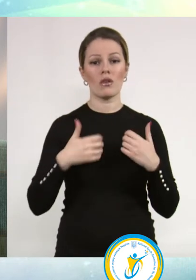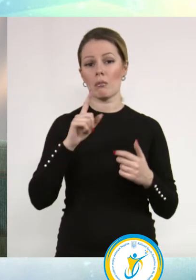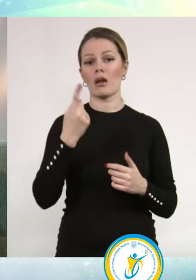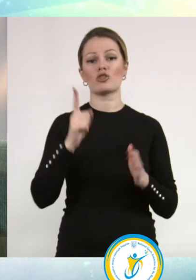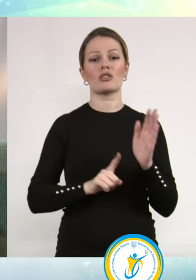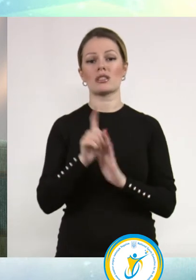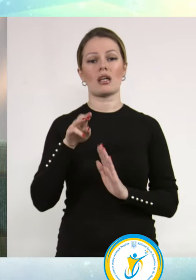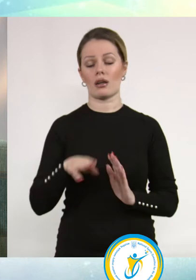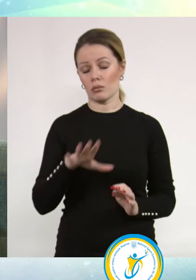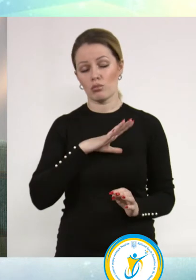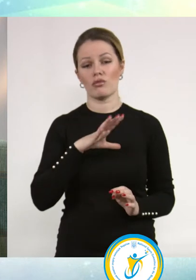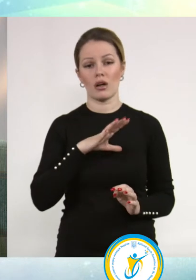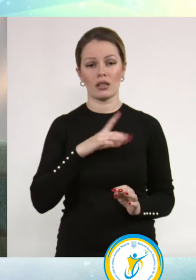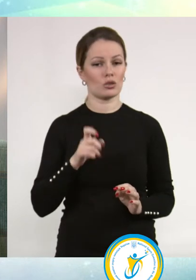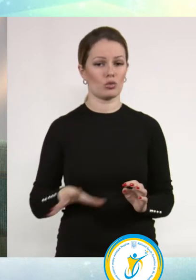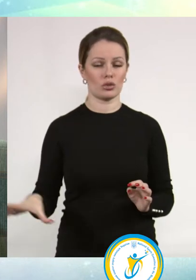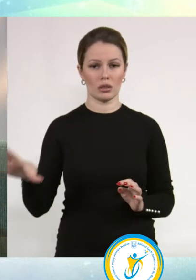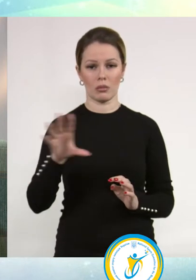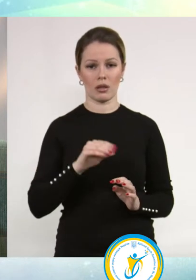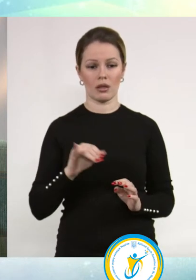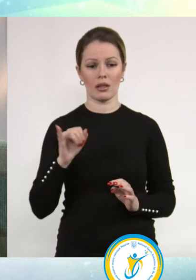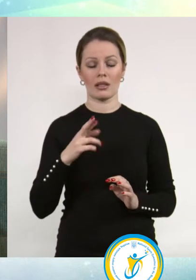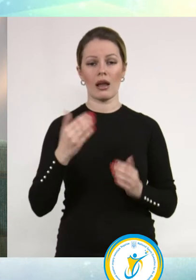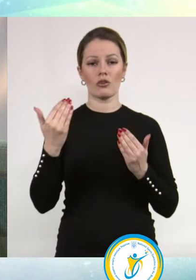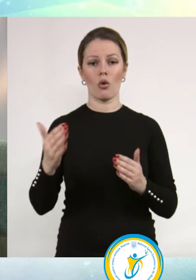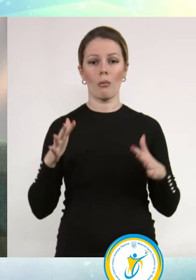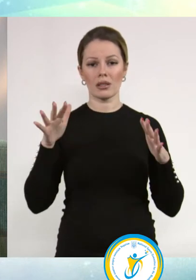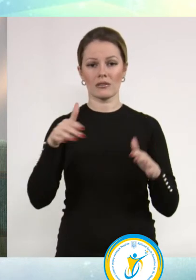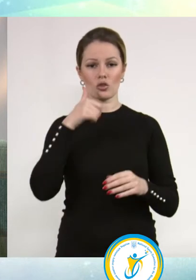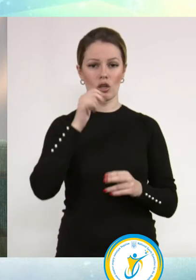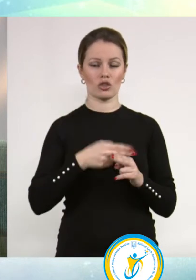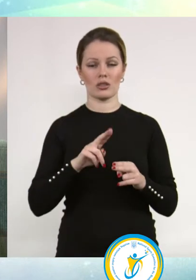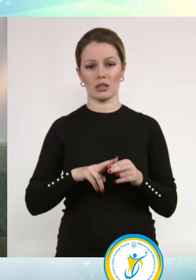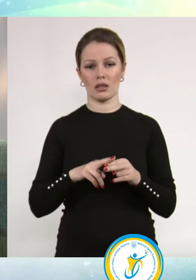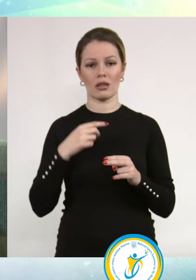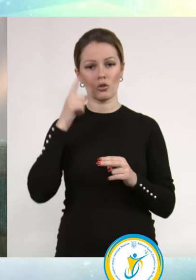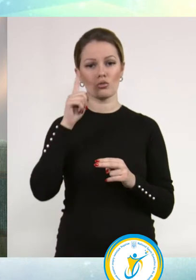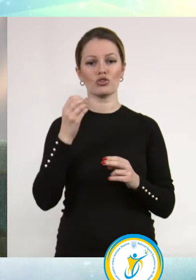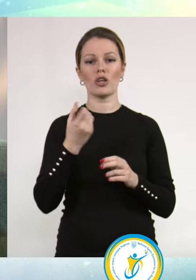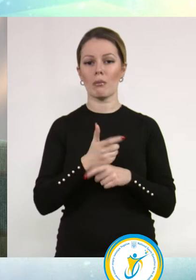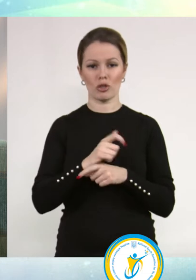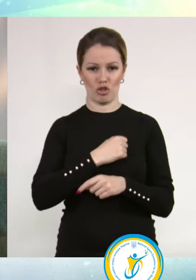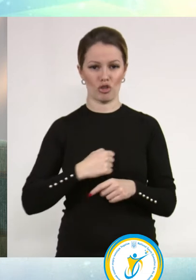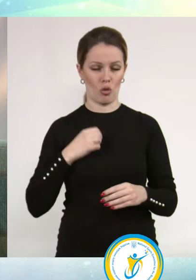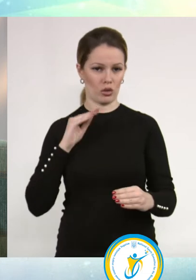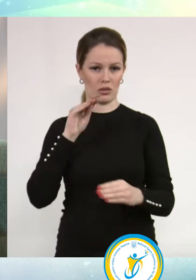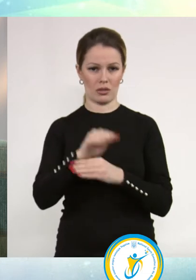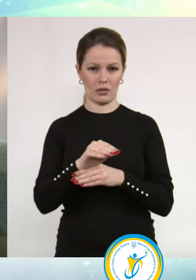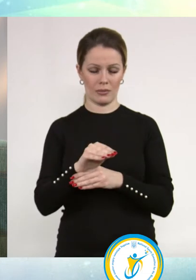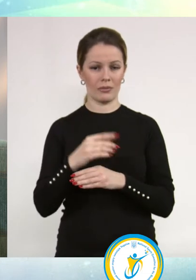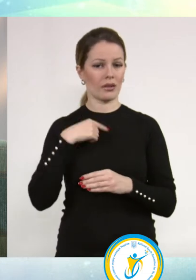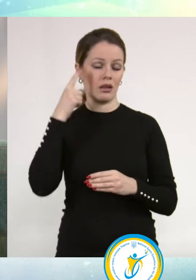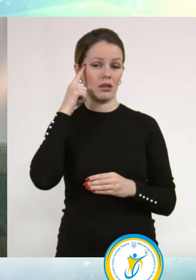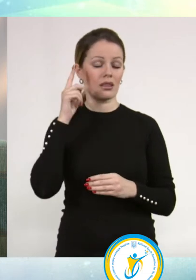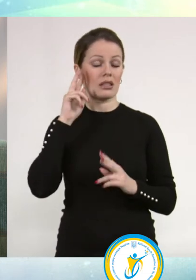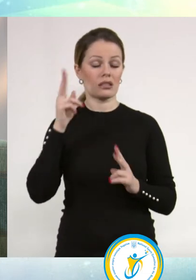це буває з усіма. І його падіння вчорашнє, я думаю, що йому ще більше злості додало. я не